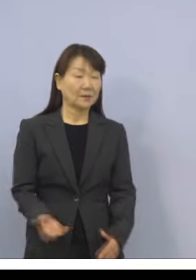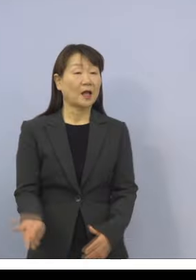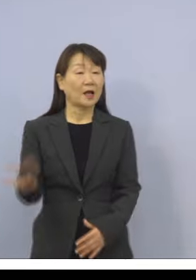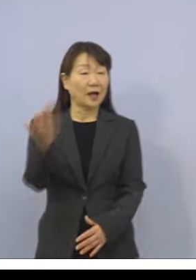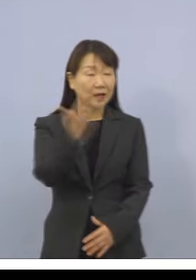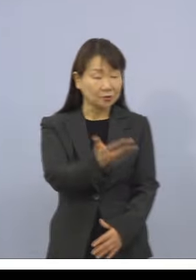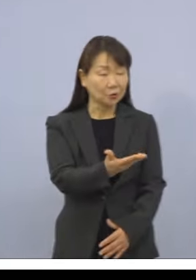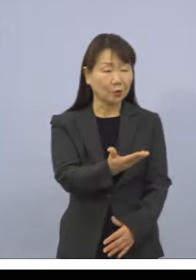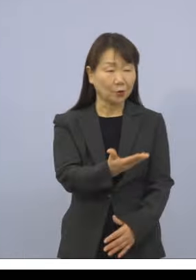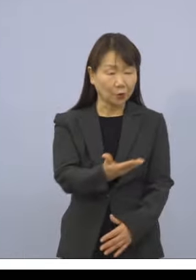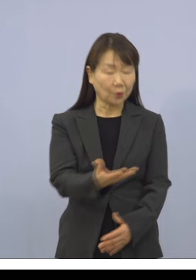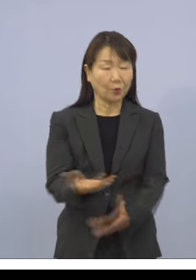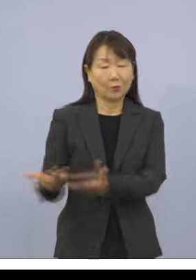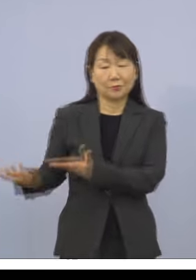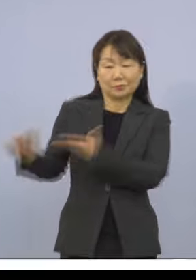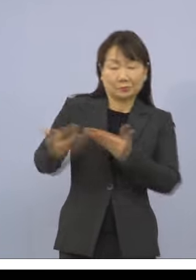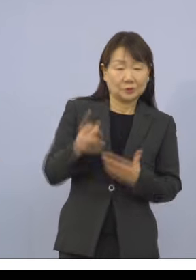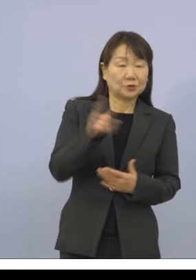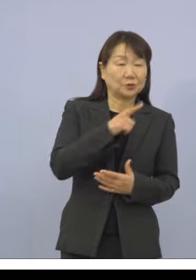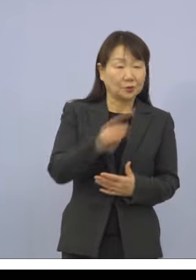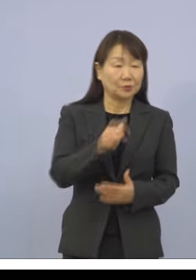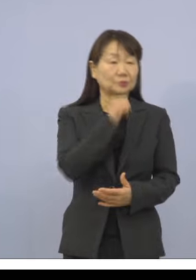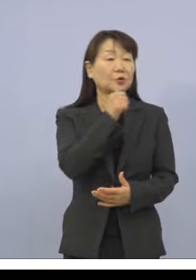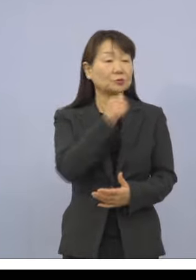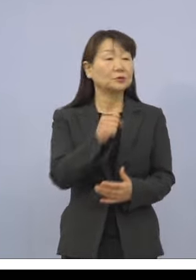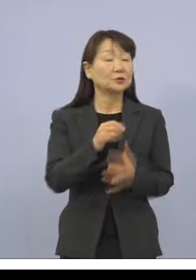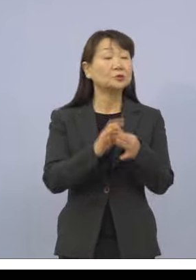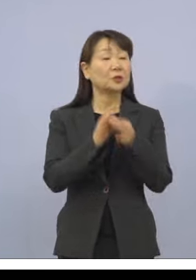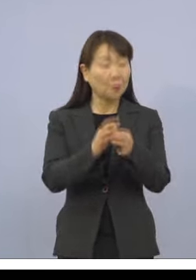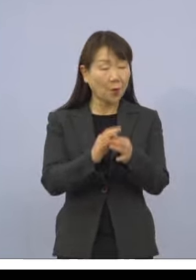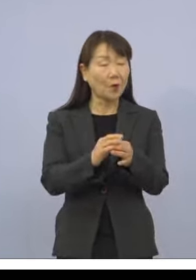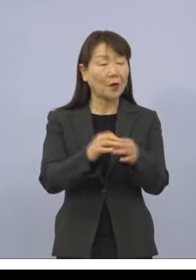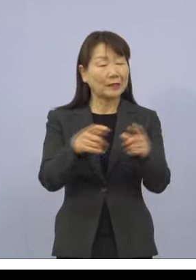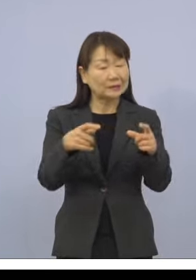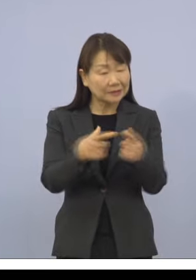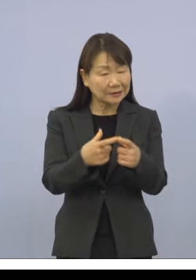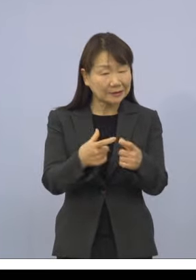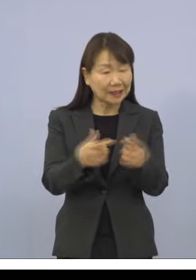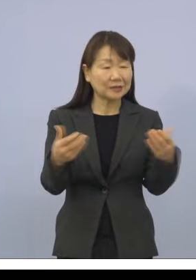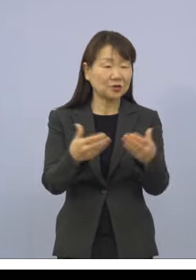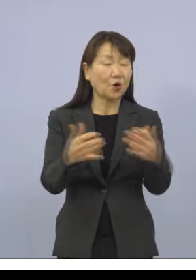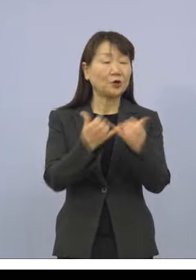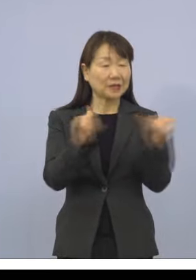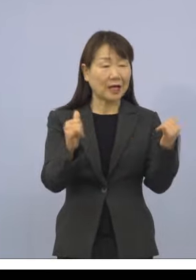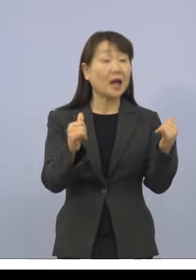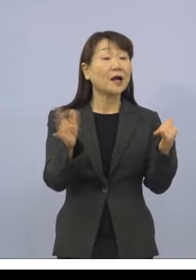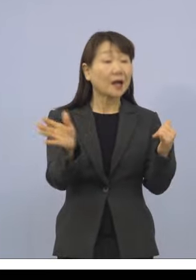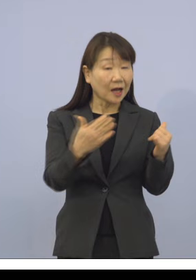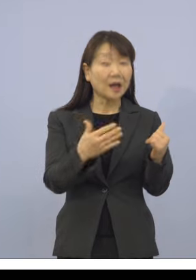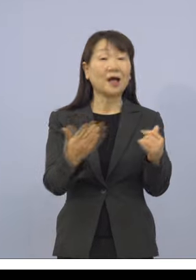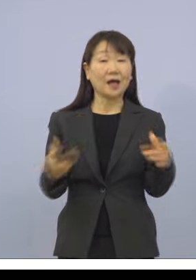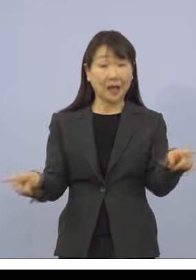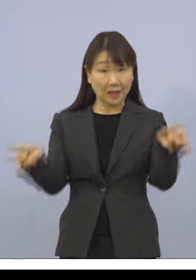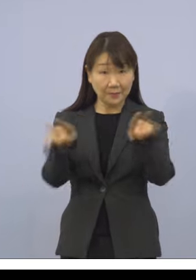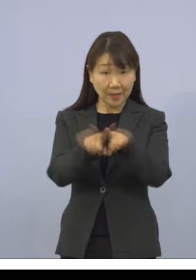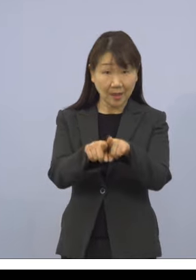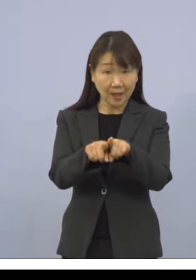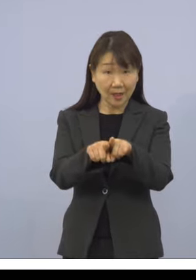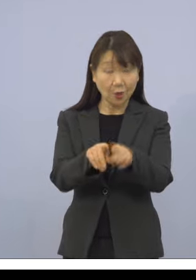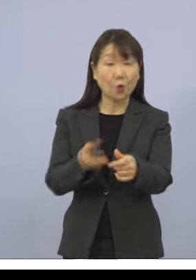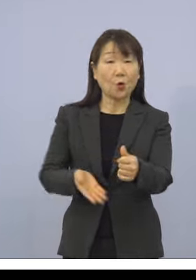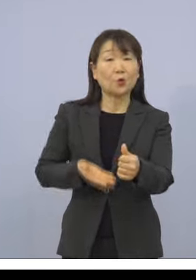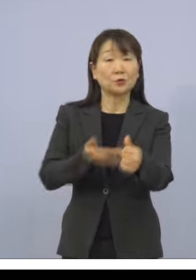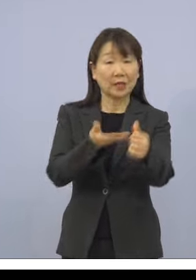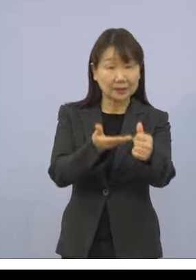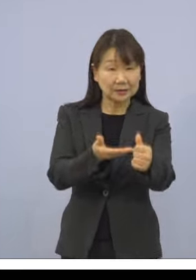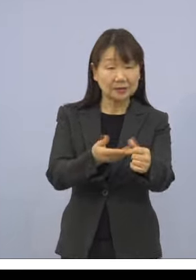きましては、いわゆる零細小規模事業者から合併を促し、そして中小企業、中